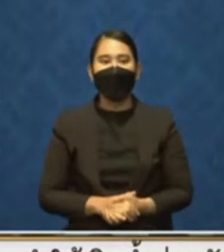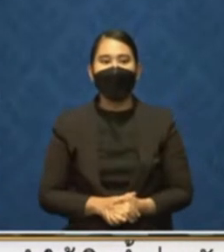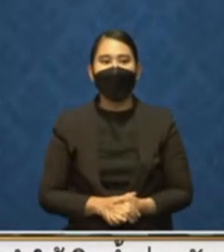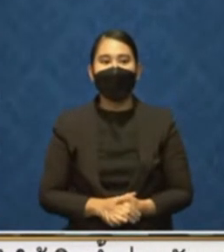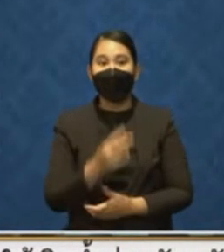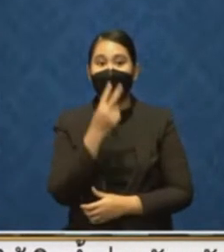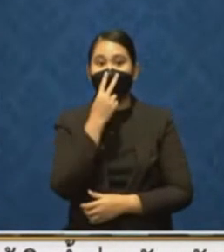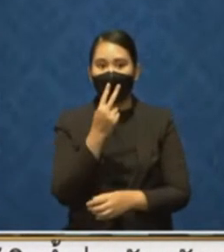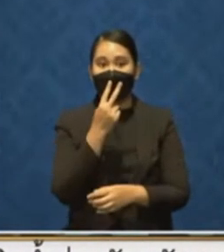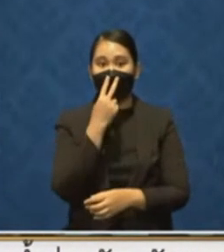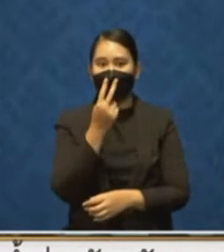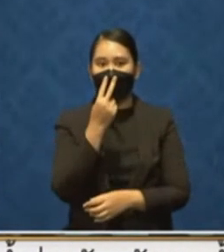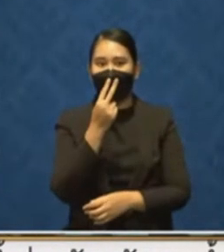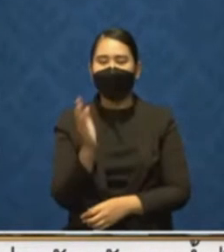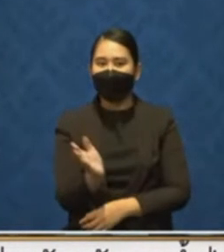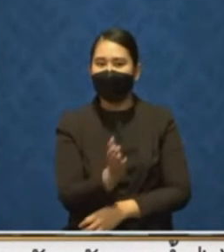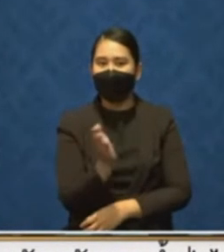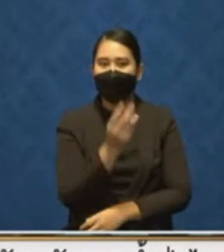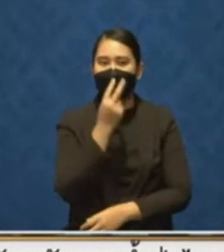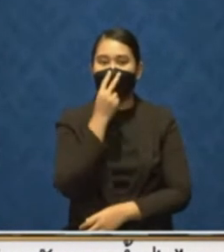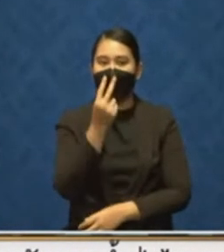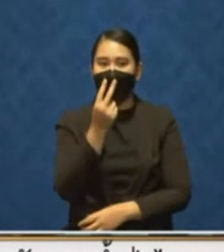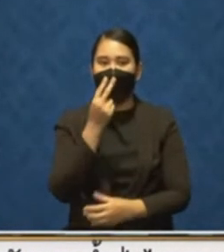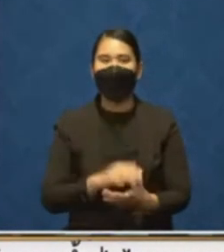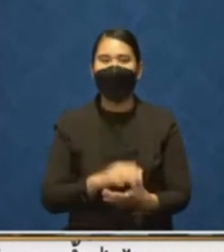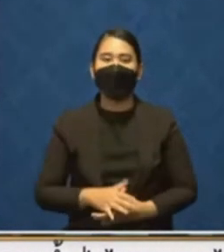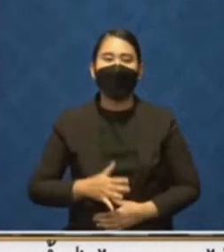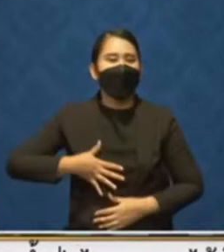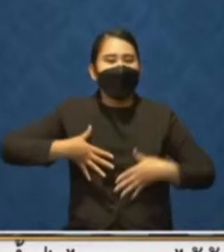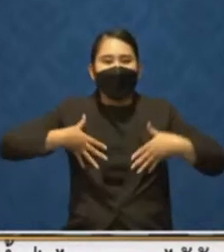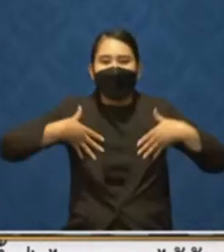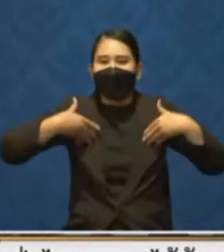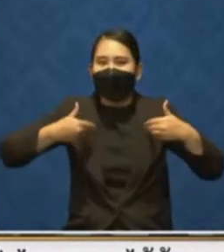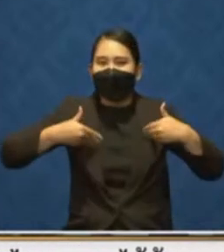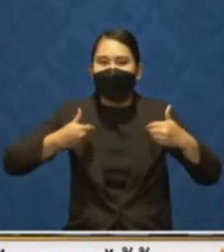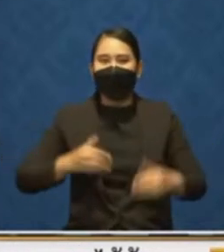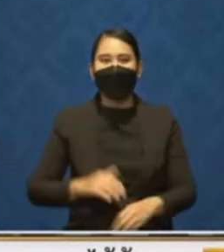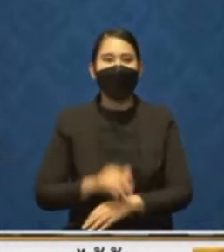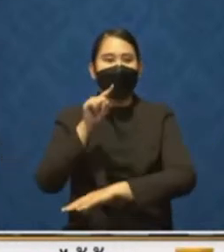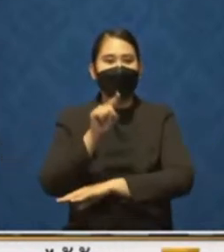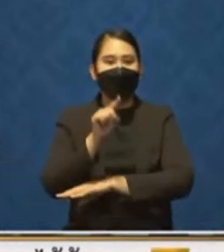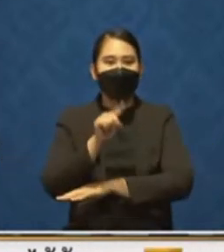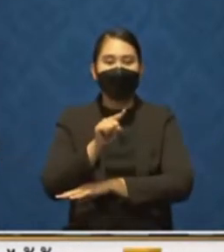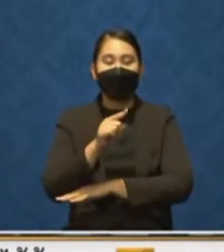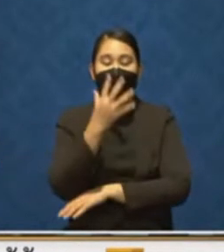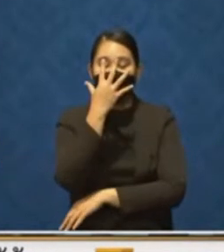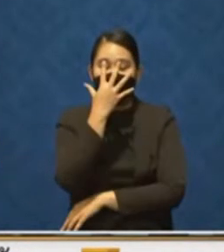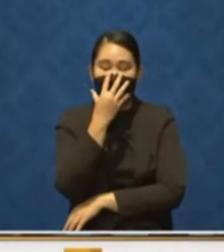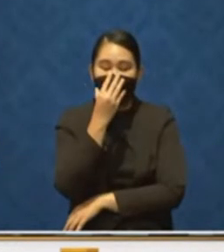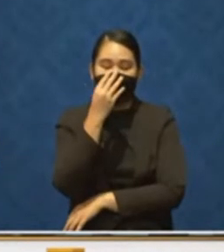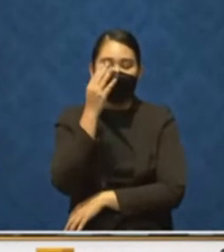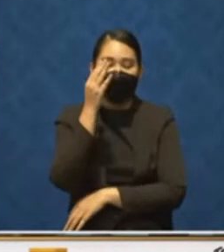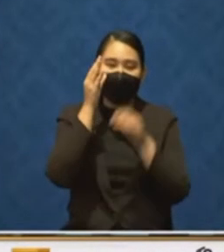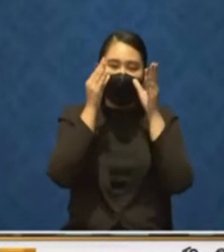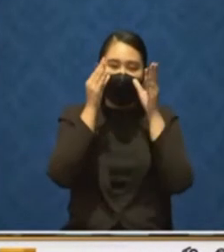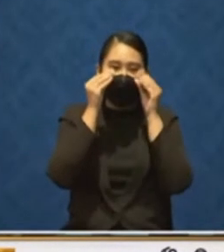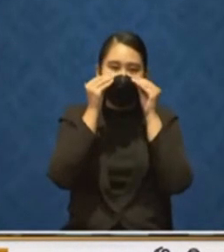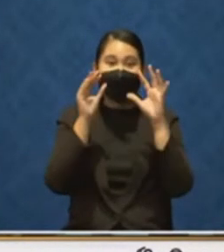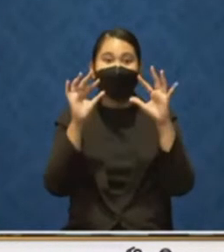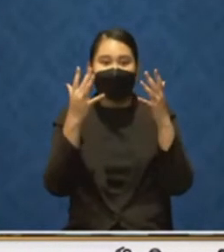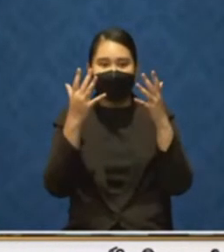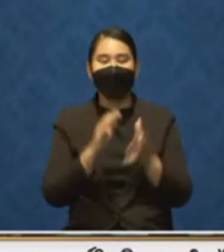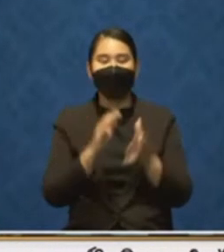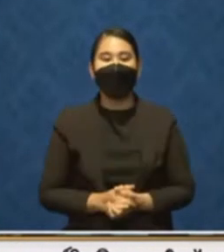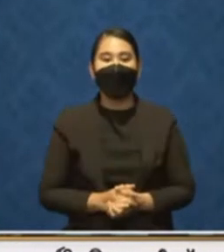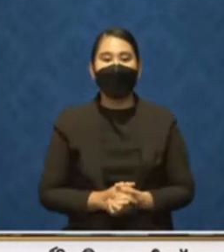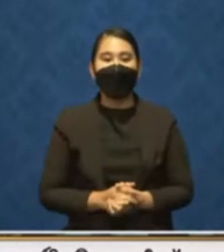ครับดูตามผมไปเรื่อยๆครับแม่มันจริงๆช่วงบ่ายๆแก้เหงาจะได้ไม่ง่วงดันนี่คือ